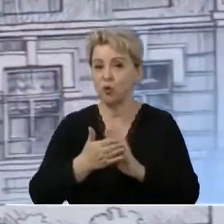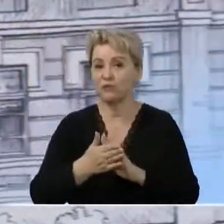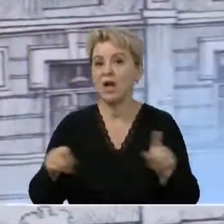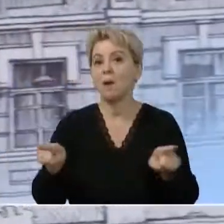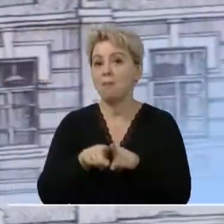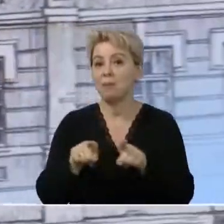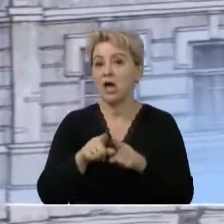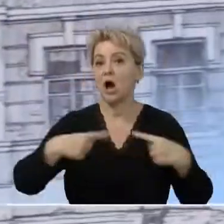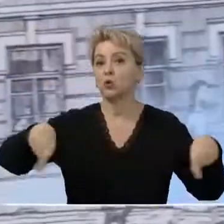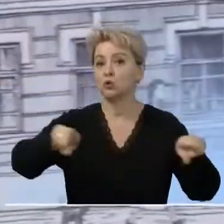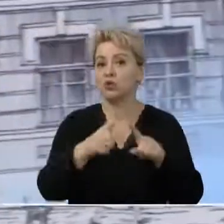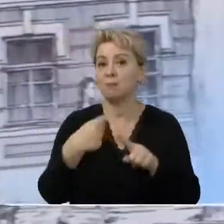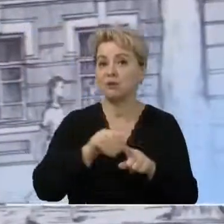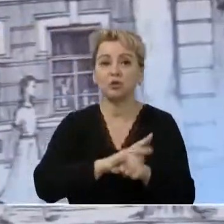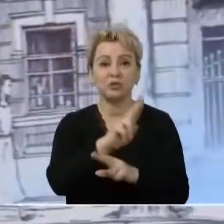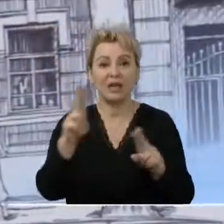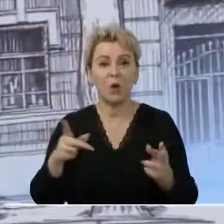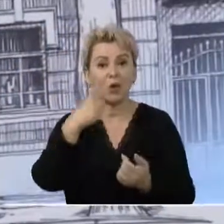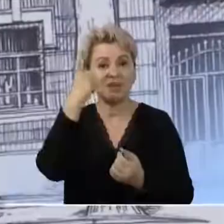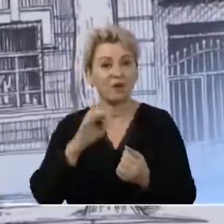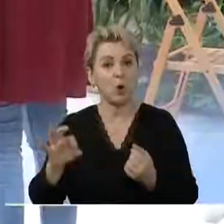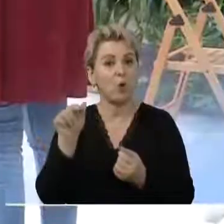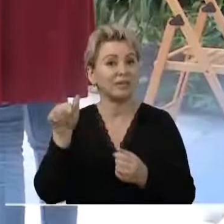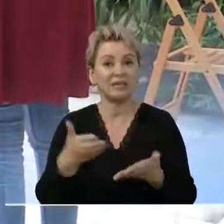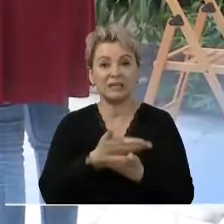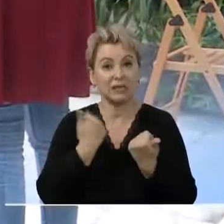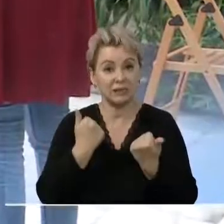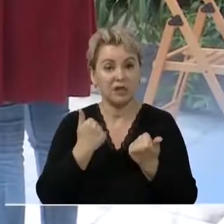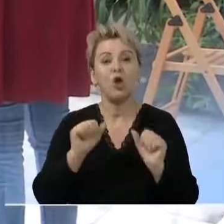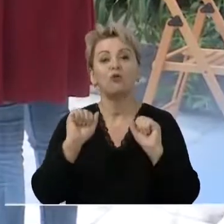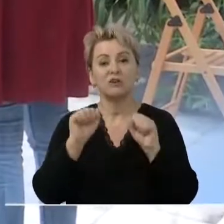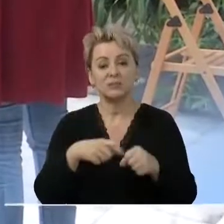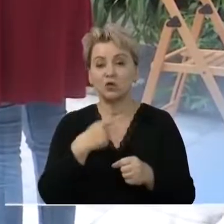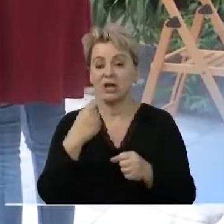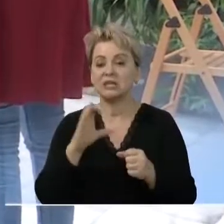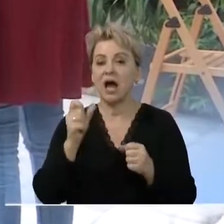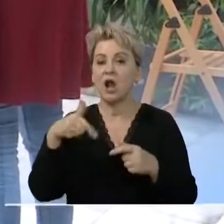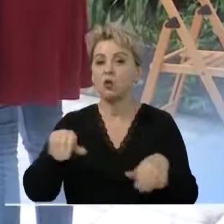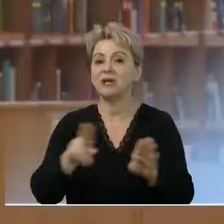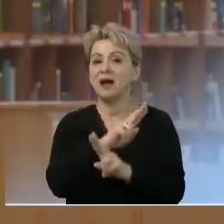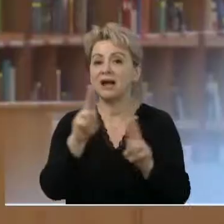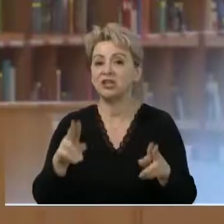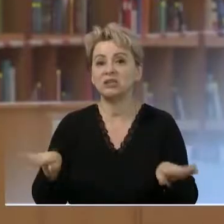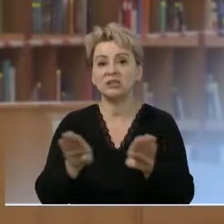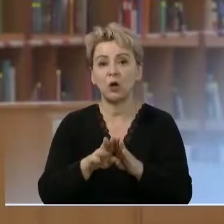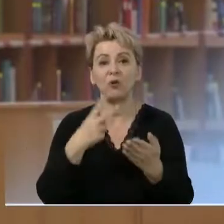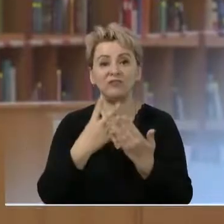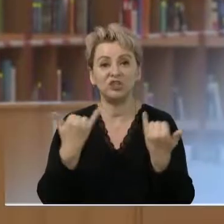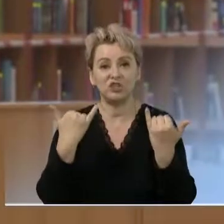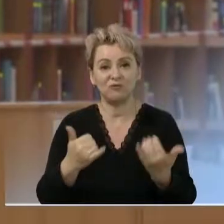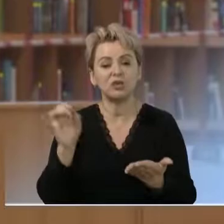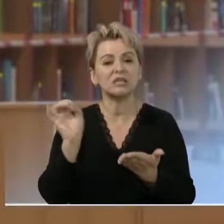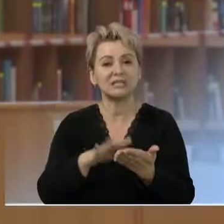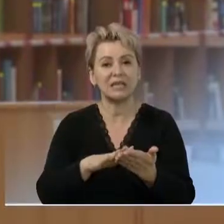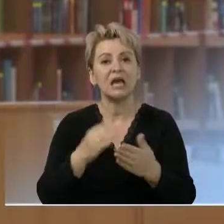аналогии с окружающими, потому что никакой информации о них не сохранилось. Возможно, говорит Алена, такие неприглядные виды сегодняшнего